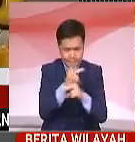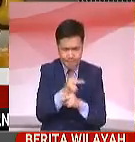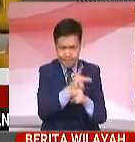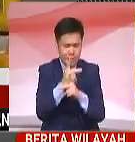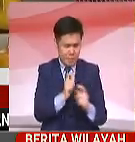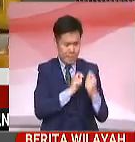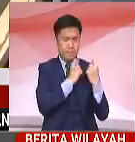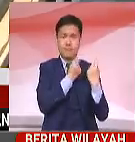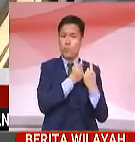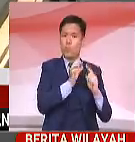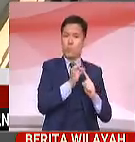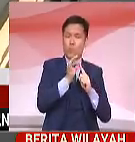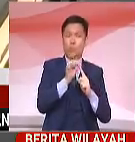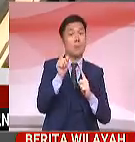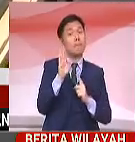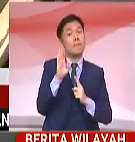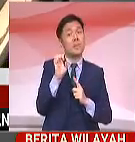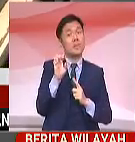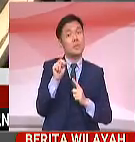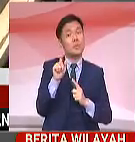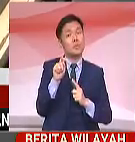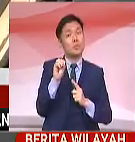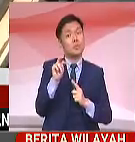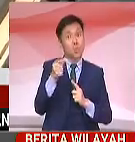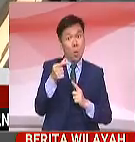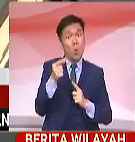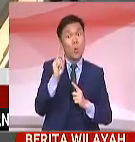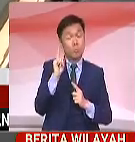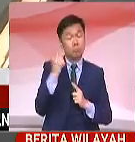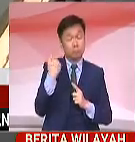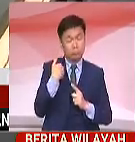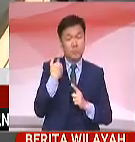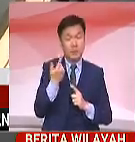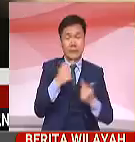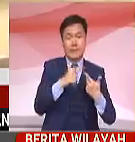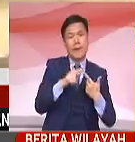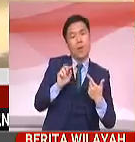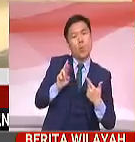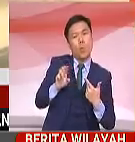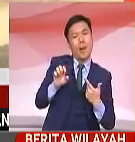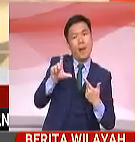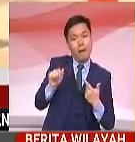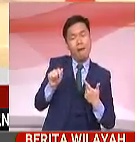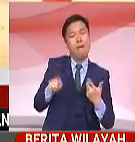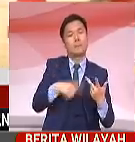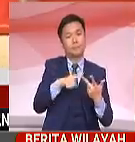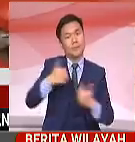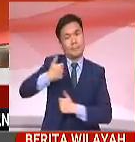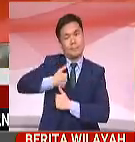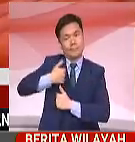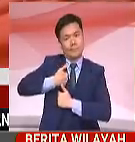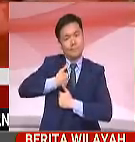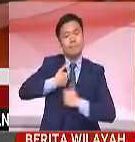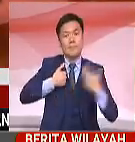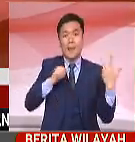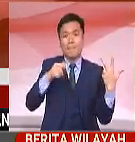Force COVID-19 daerah Bentong ditubuhkan yang turut dibantu anggota rela dan Angkatan Pertahanan Awam